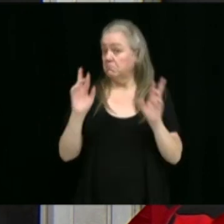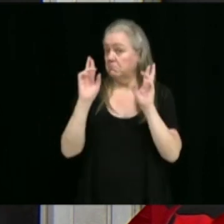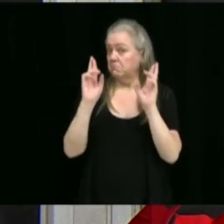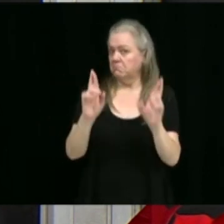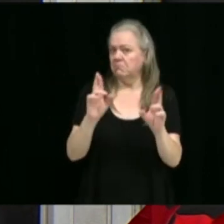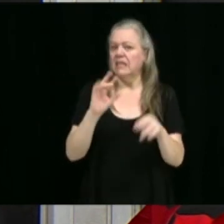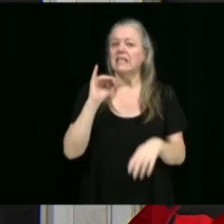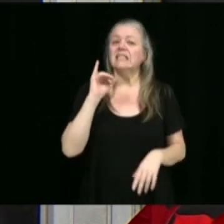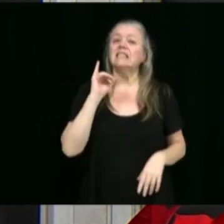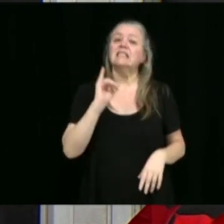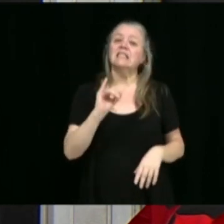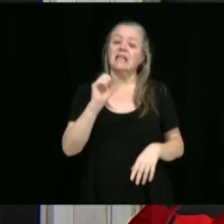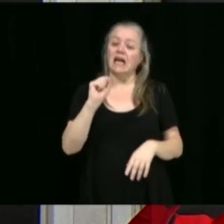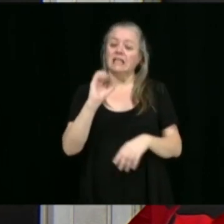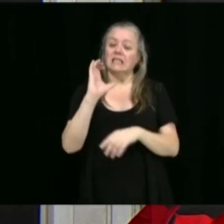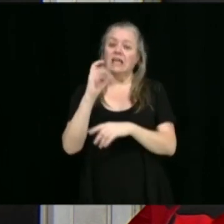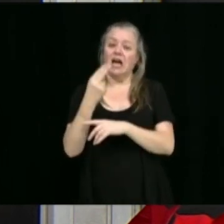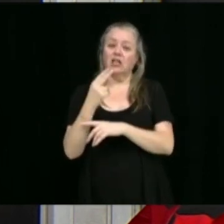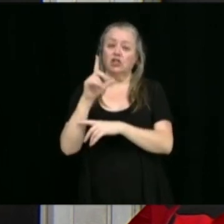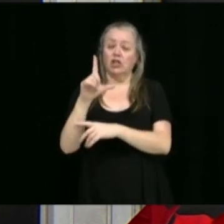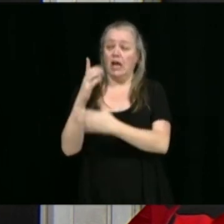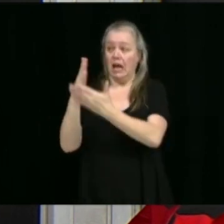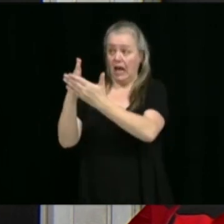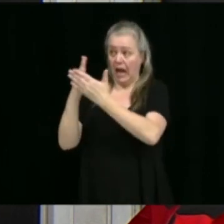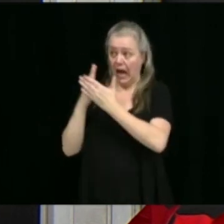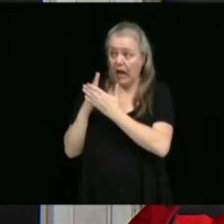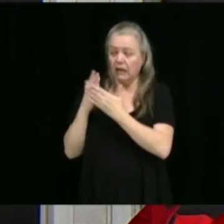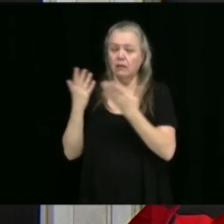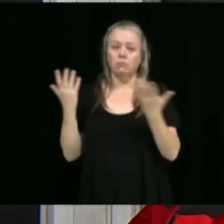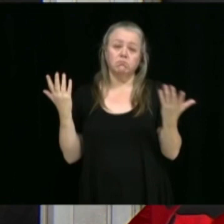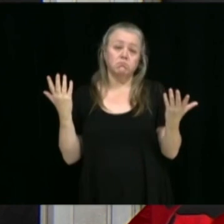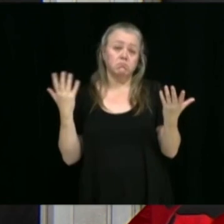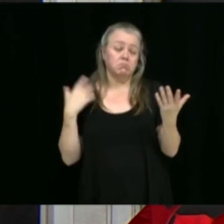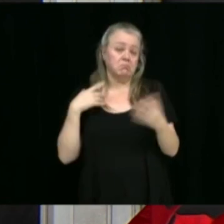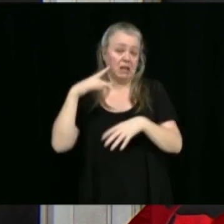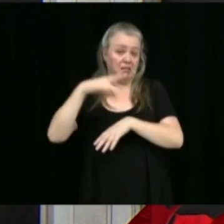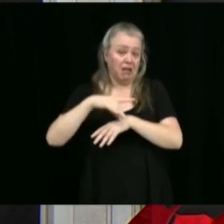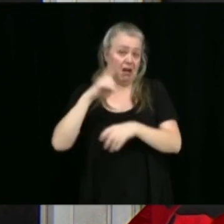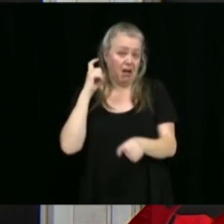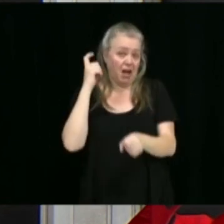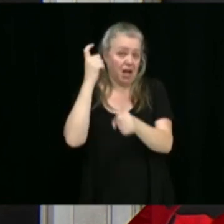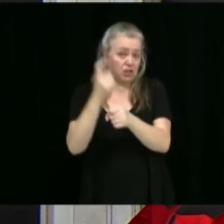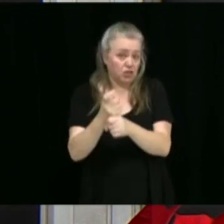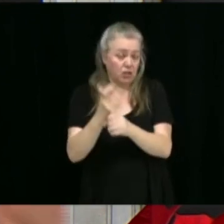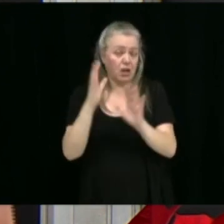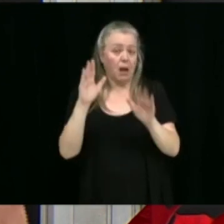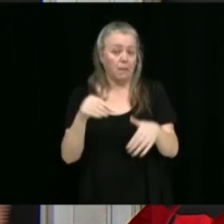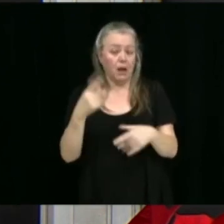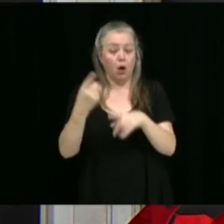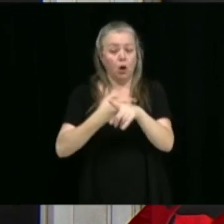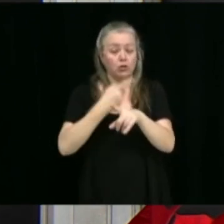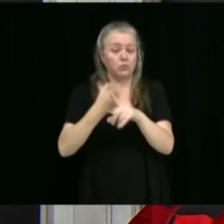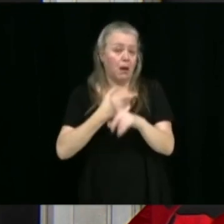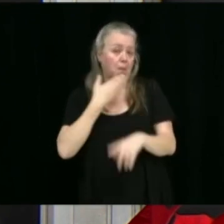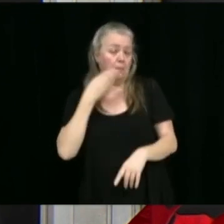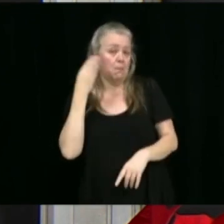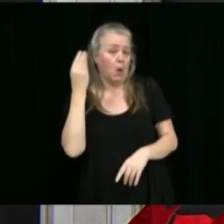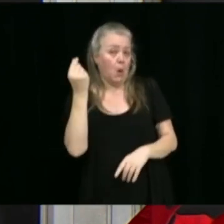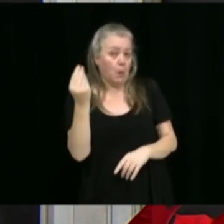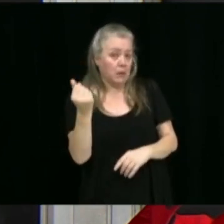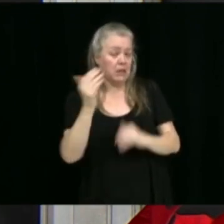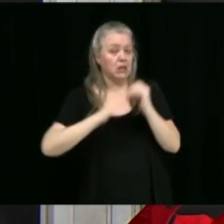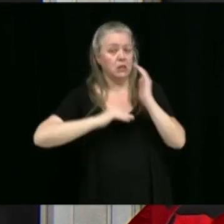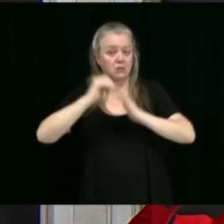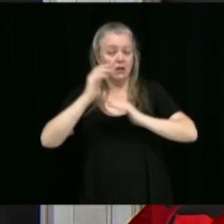obtient l'aide de la SCHL, on va pouvoir acquérir des terrains puis construire des logements abordables par l'entremise d'Innov